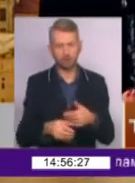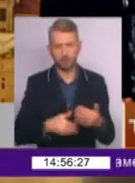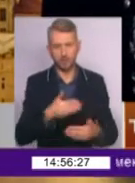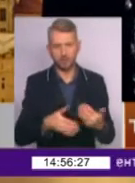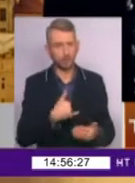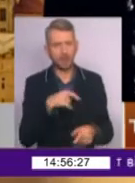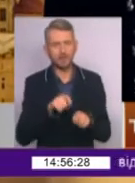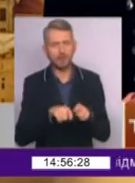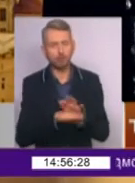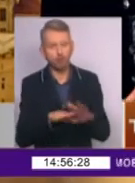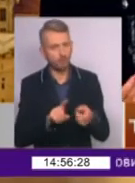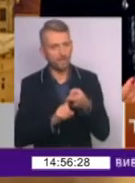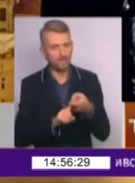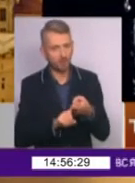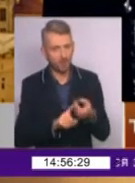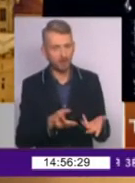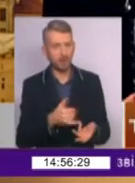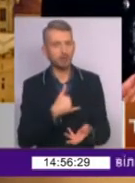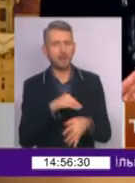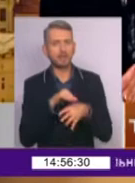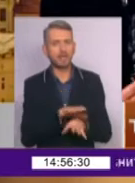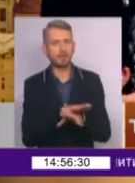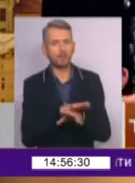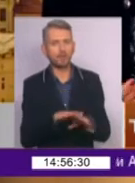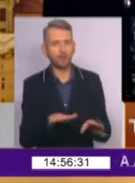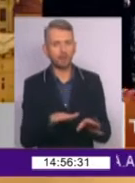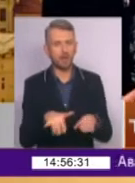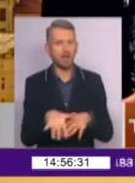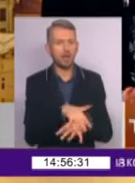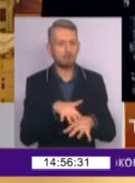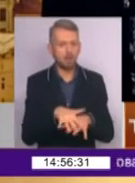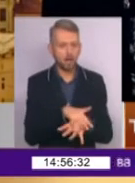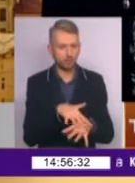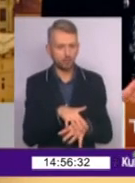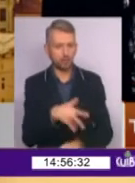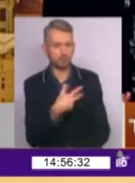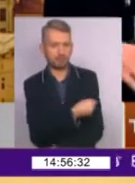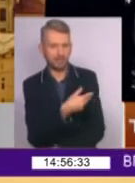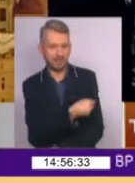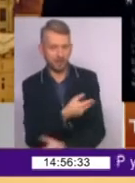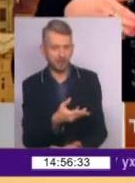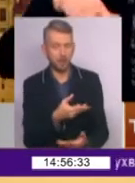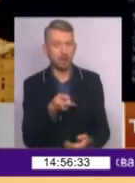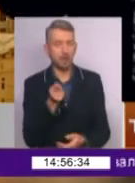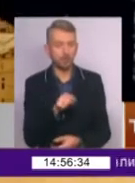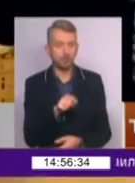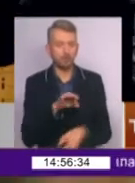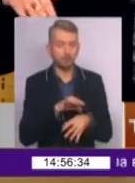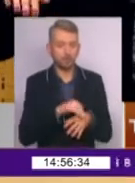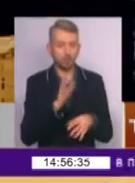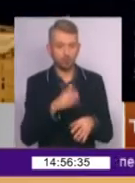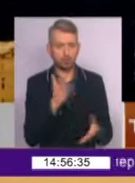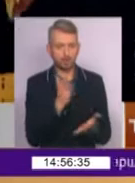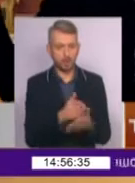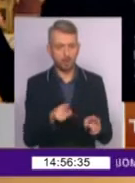це не контрольована інфекція, мається на увазі, що у нас не проводиться масова імунізація проти цього, і тому вона буде мати